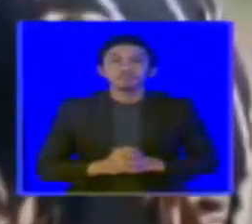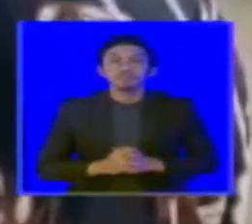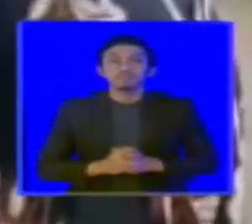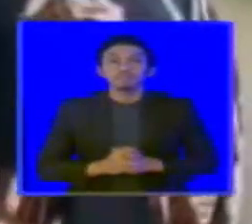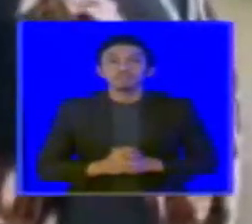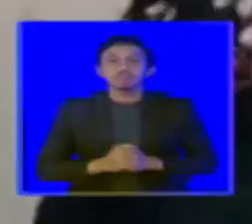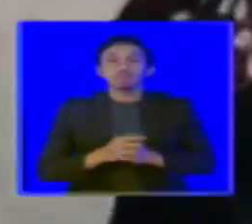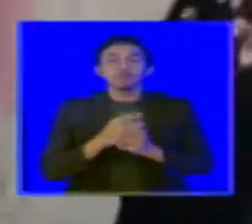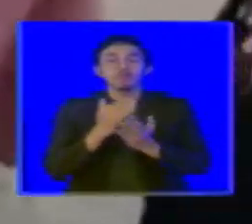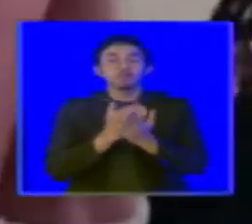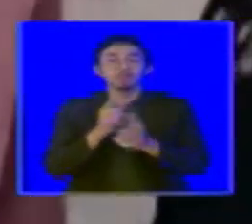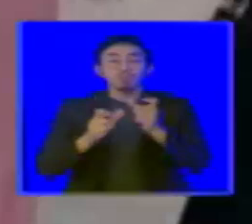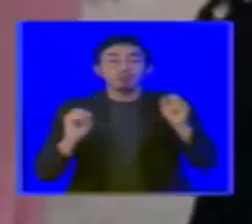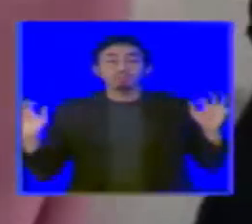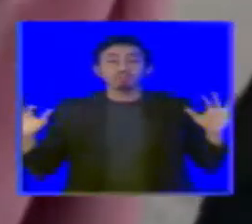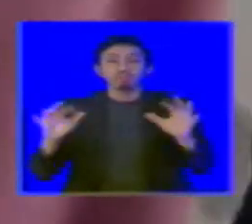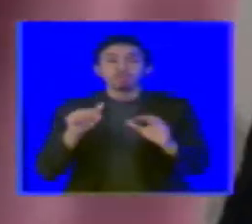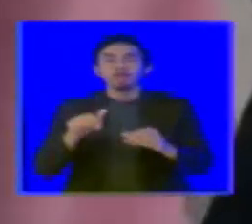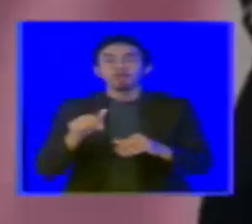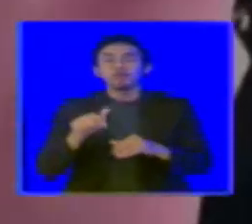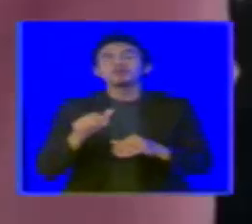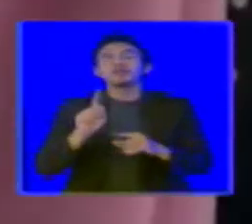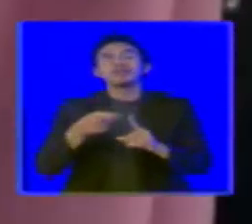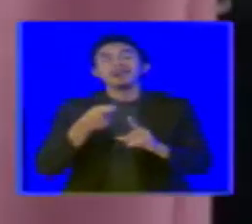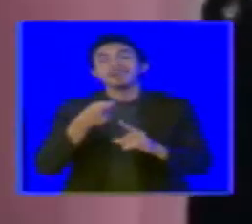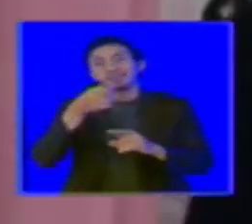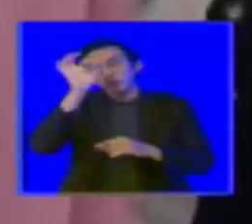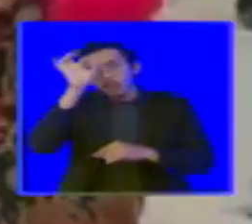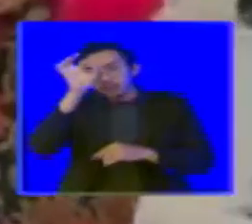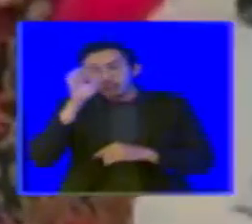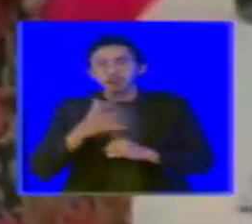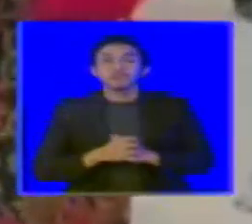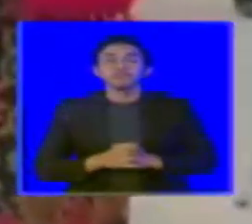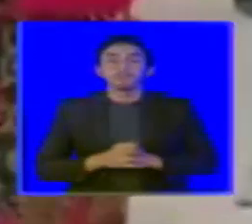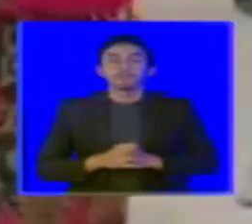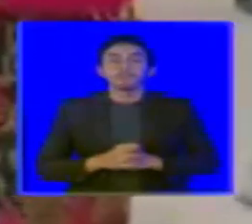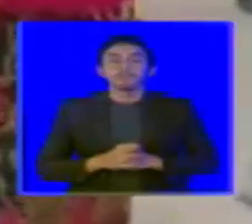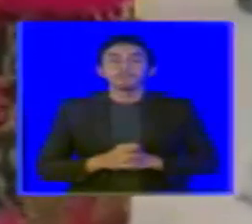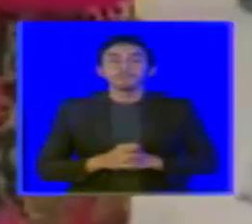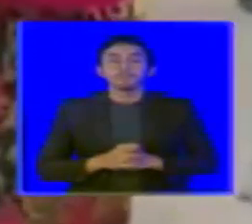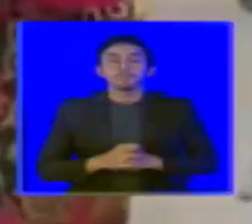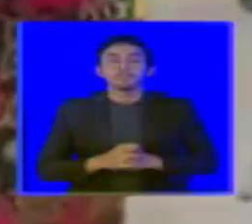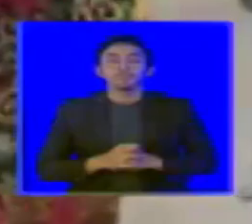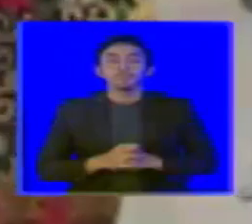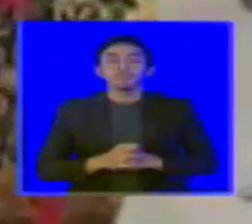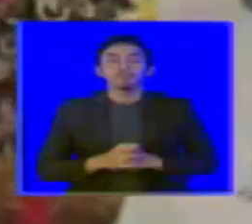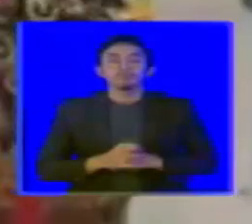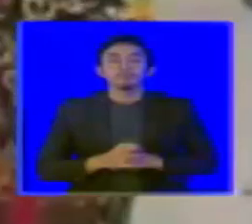keramaian merupakan maklumat Kapolri menyusul wabahnya virus corona. Tim Liputan iNews melaporkan.